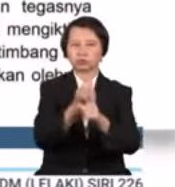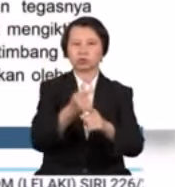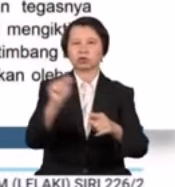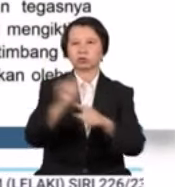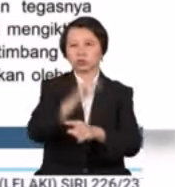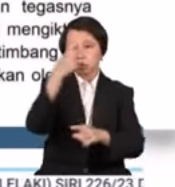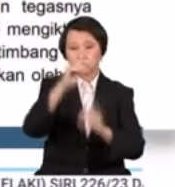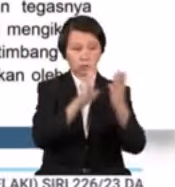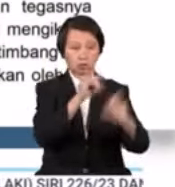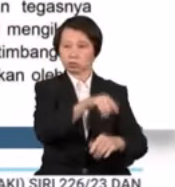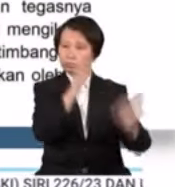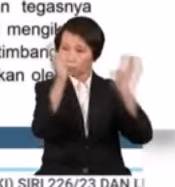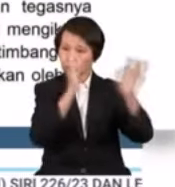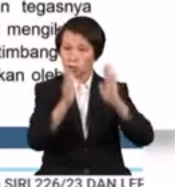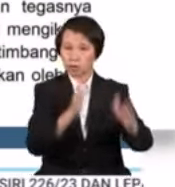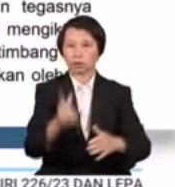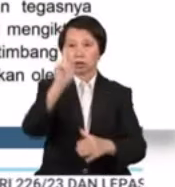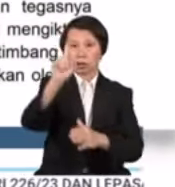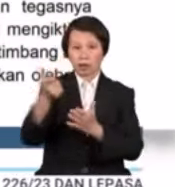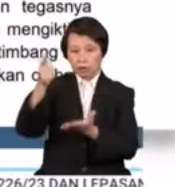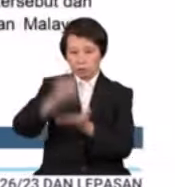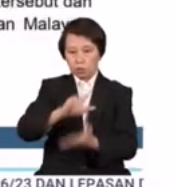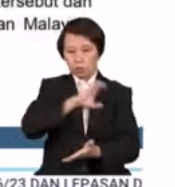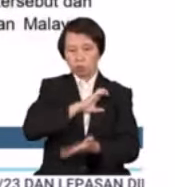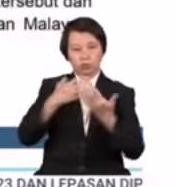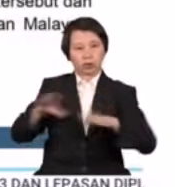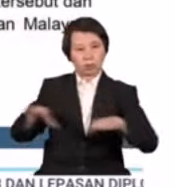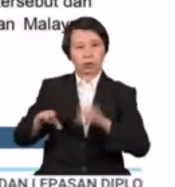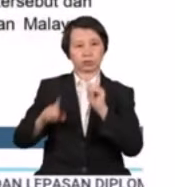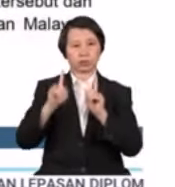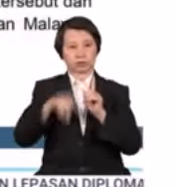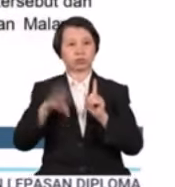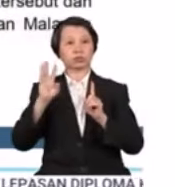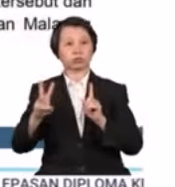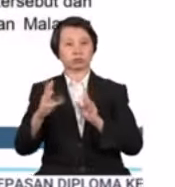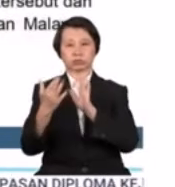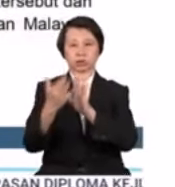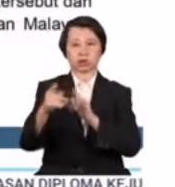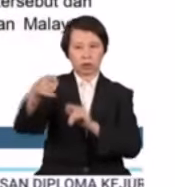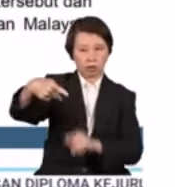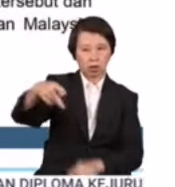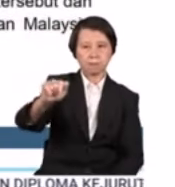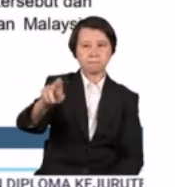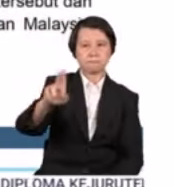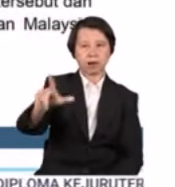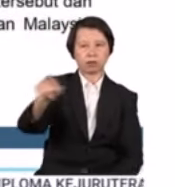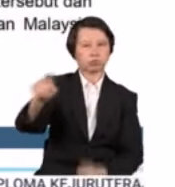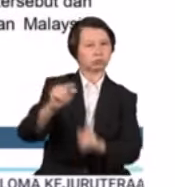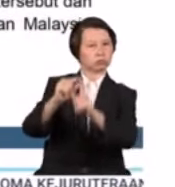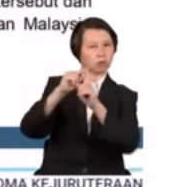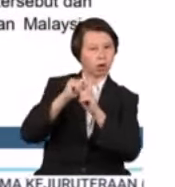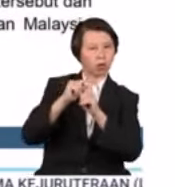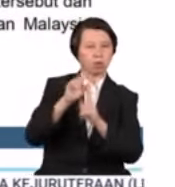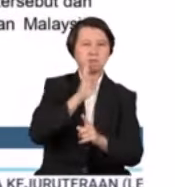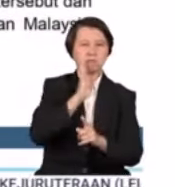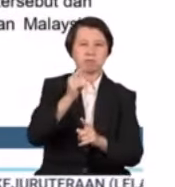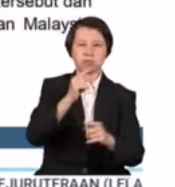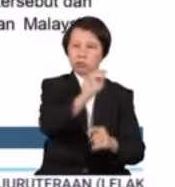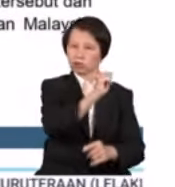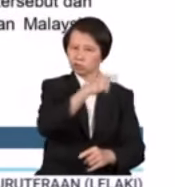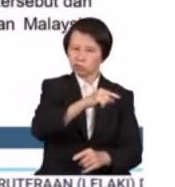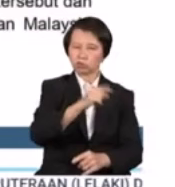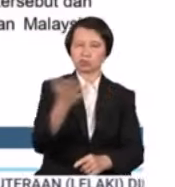digunakan terhadap Malaysia. Satu laporan polis telah dibuat pada 1 Jun lepas terhadap Paul atas kenyataan dan dakwaan terhadap peguam